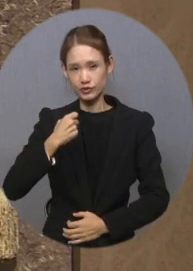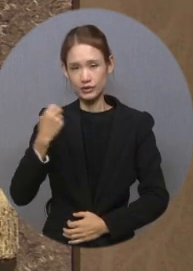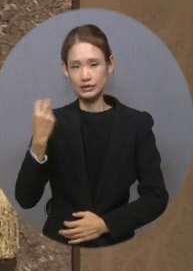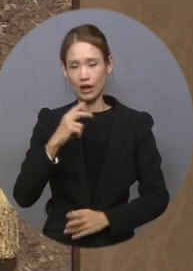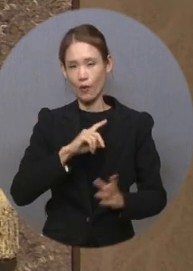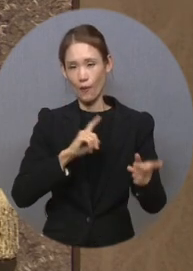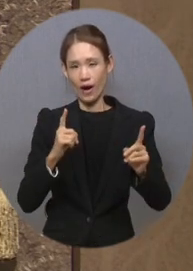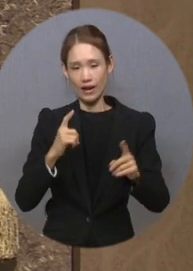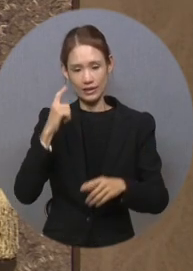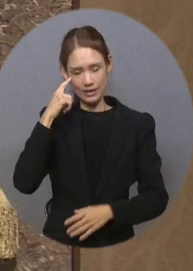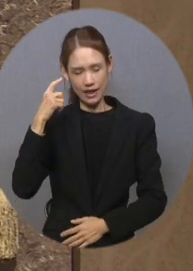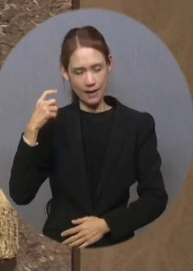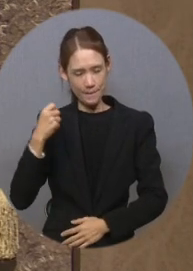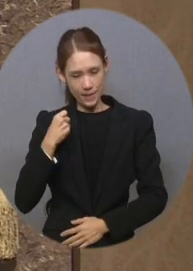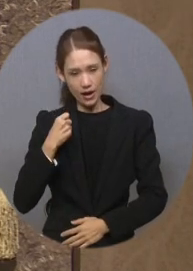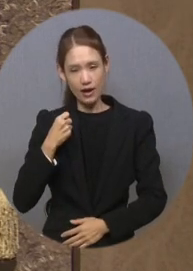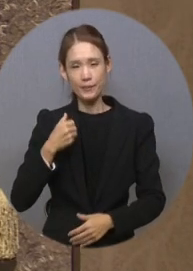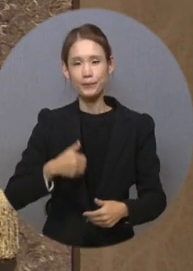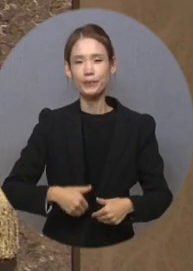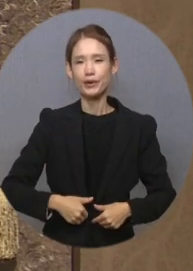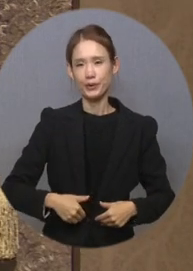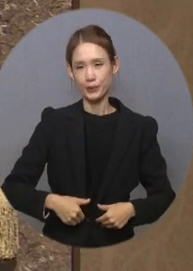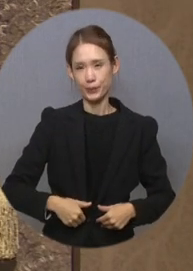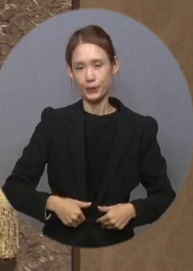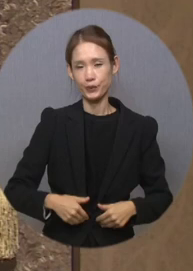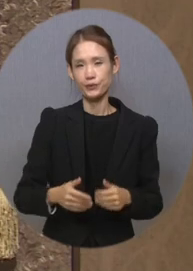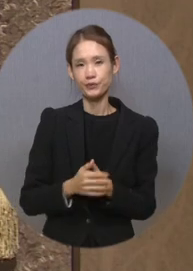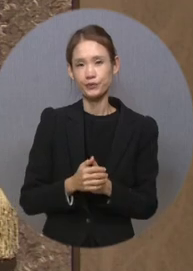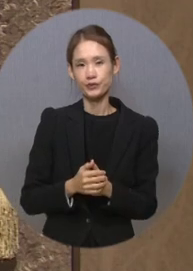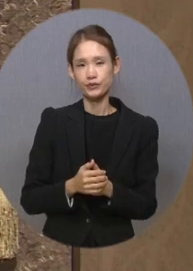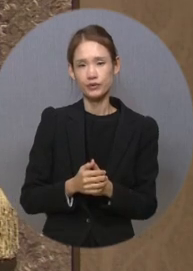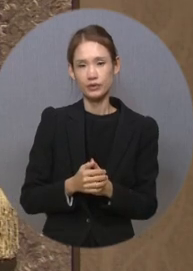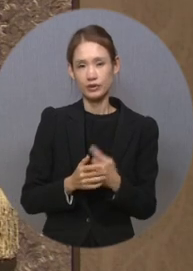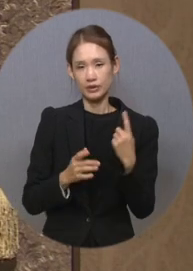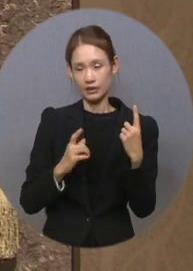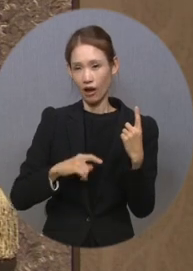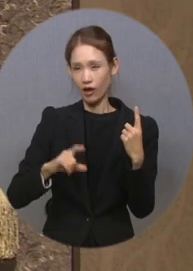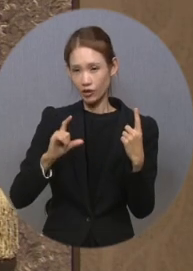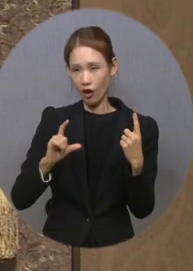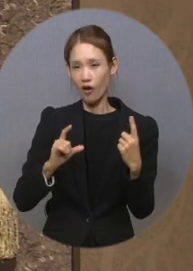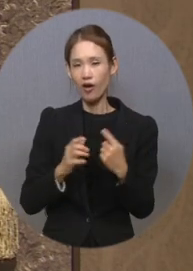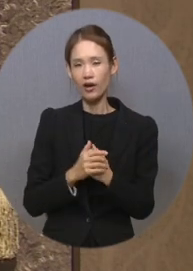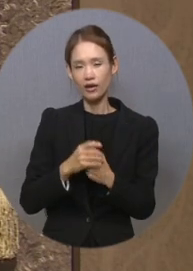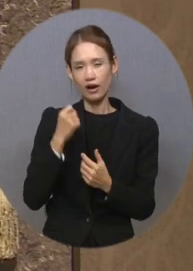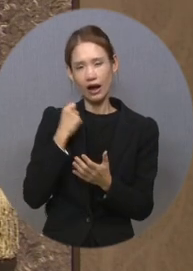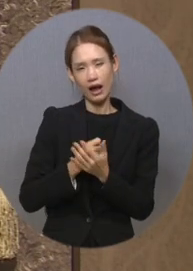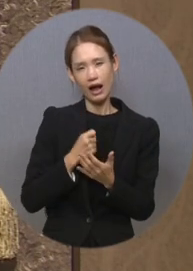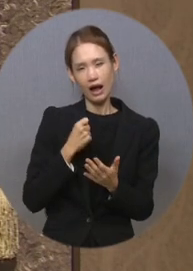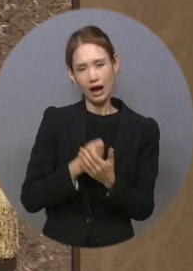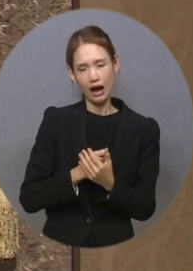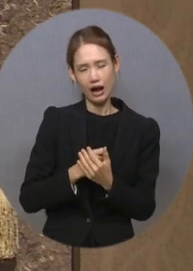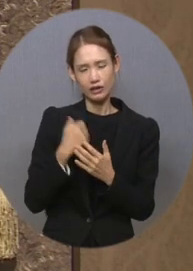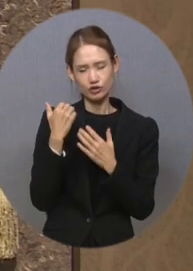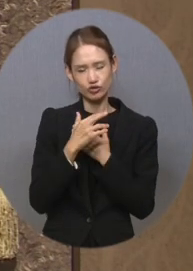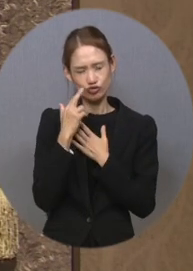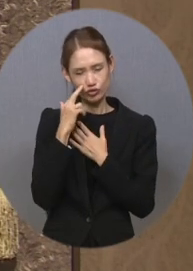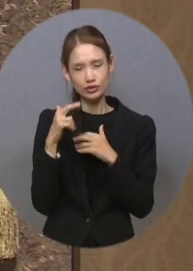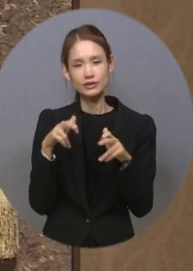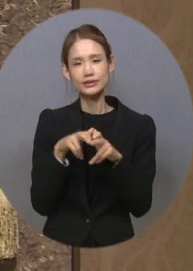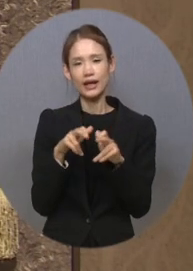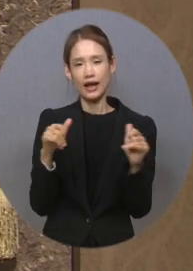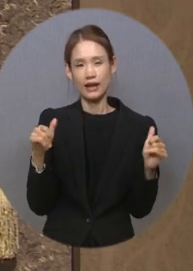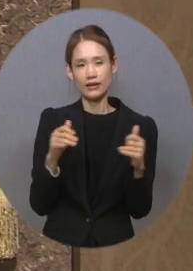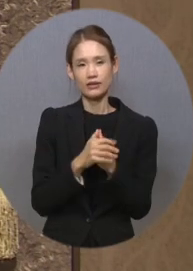의지를 갖는 네, 그런 게 중요하다고 보고요. 또 하나가 이제 좀 안타까운 게 우리 중증 장애인